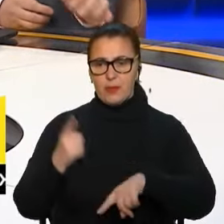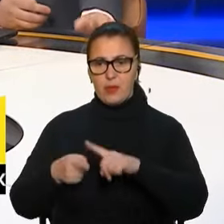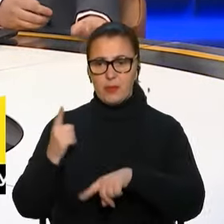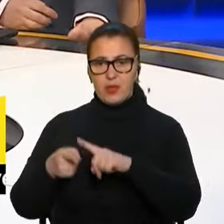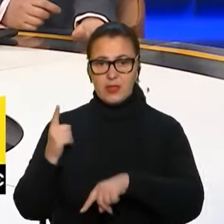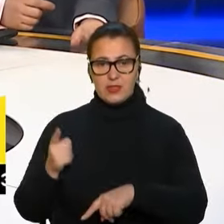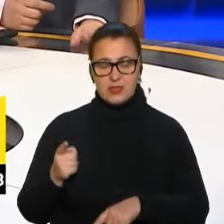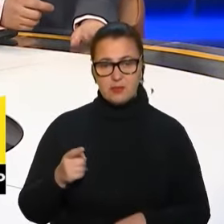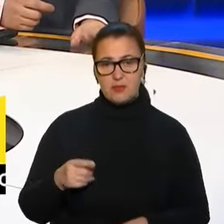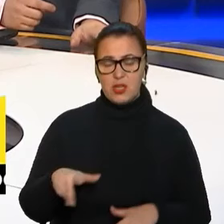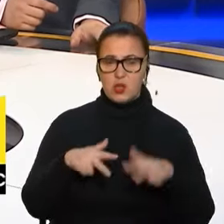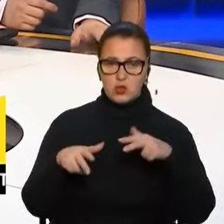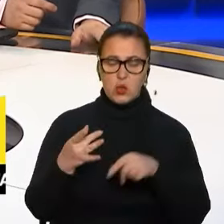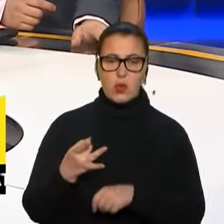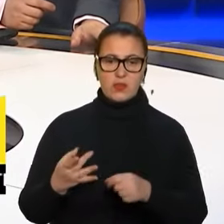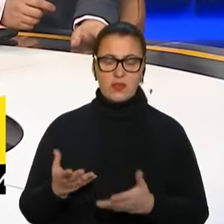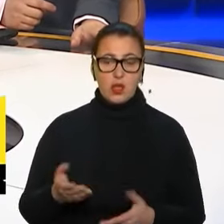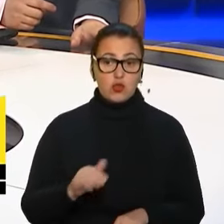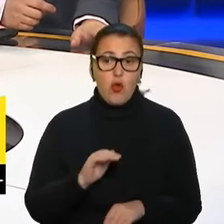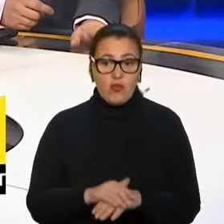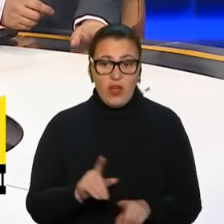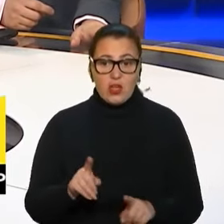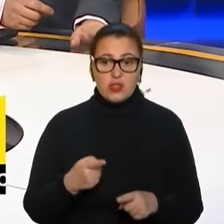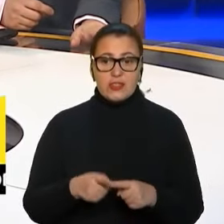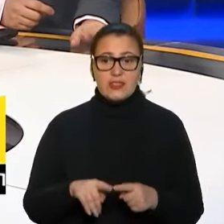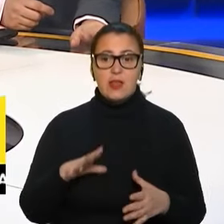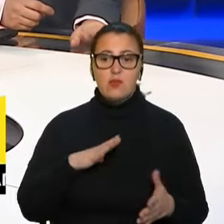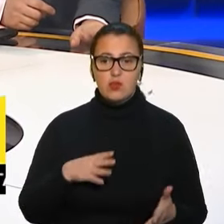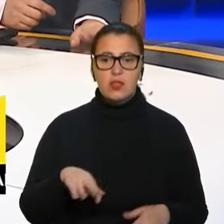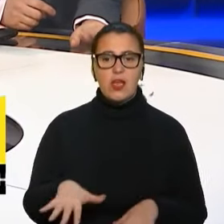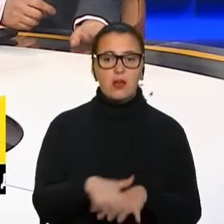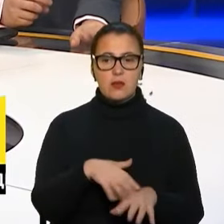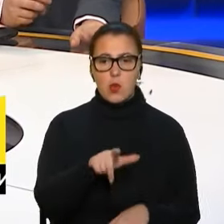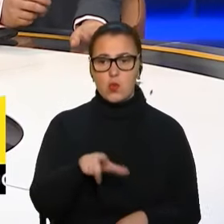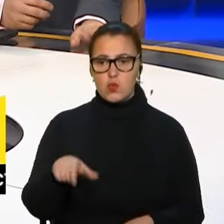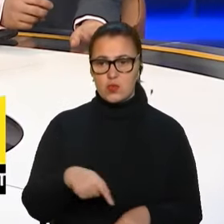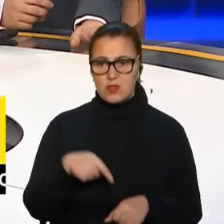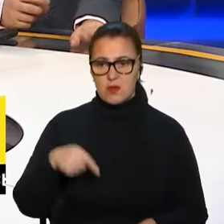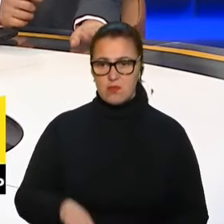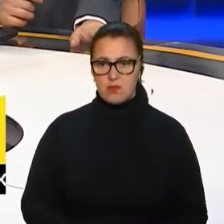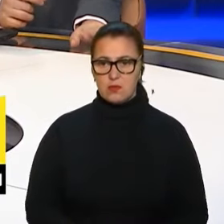але сам факт того, що це відбулося, як на це реагує суспільство?